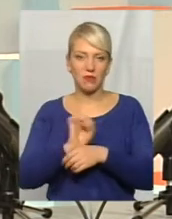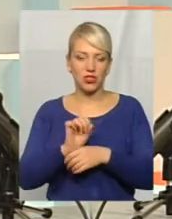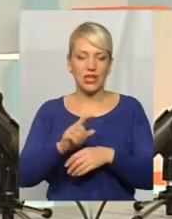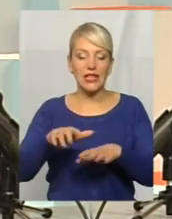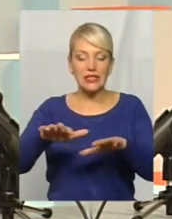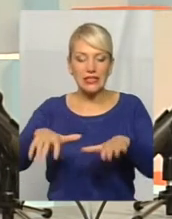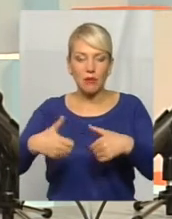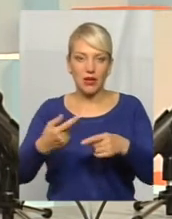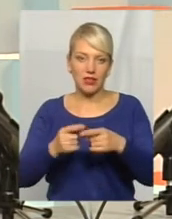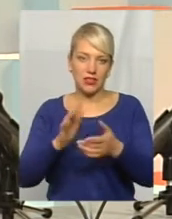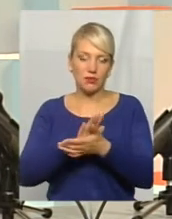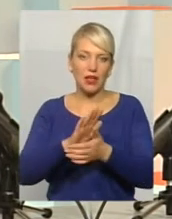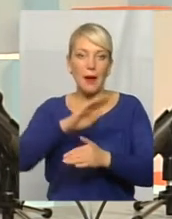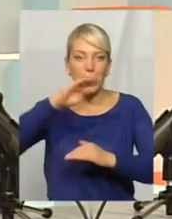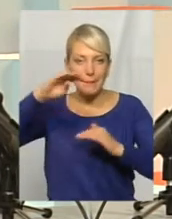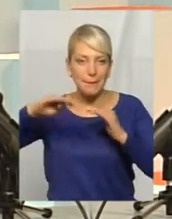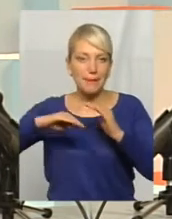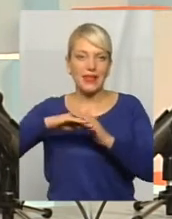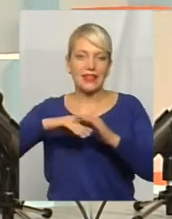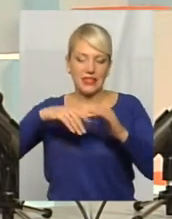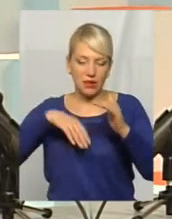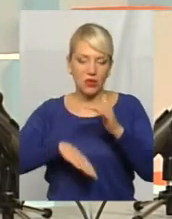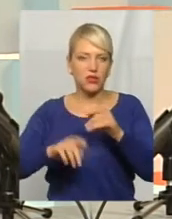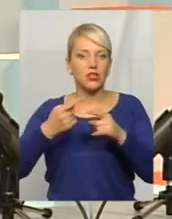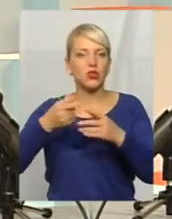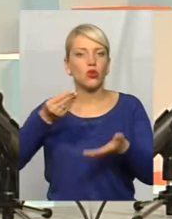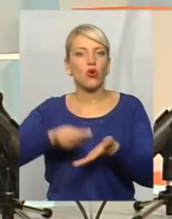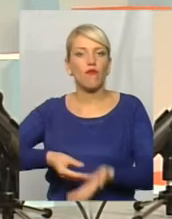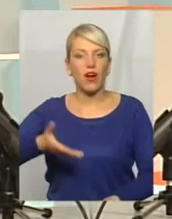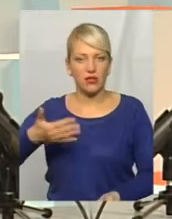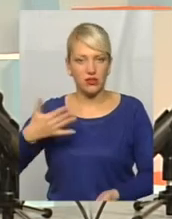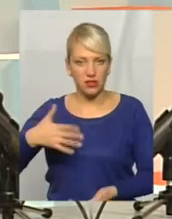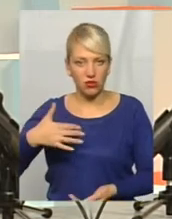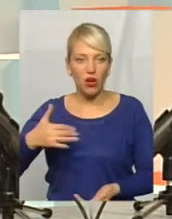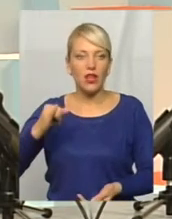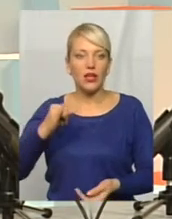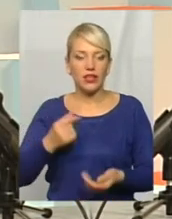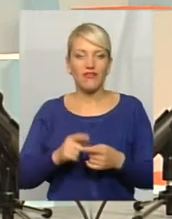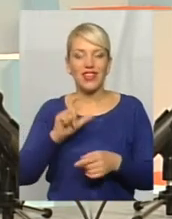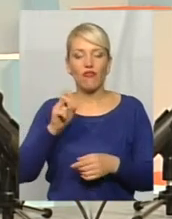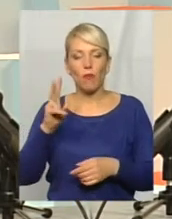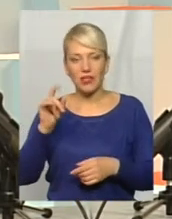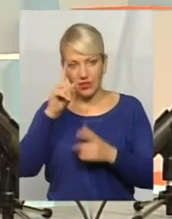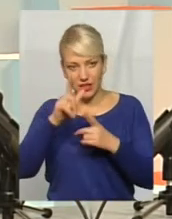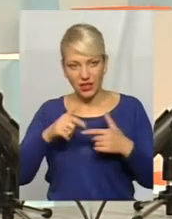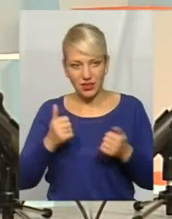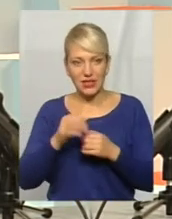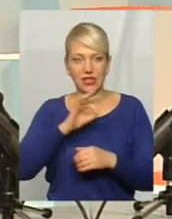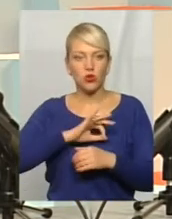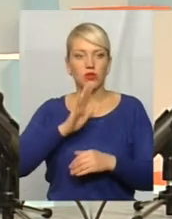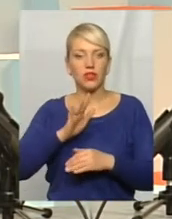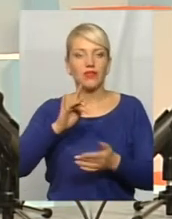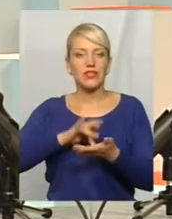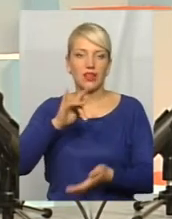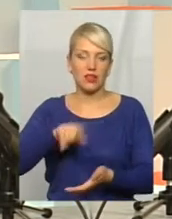воно під землею. Ця технологія дуже дороговартісна, і навіть в європейських країнах її застосовують тільки у центрі